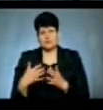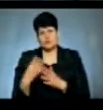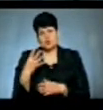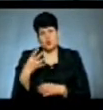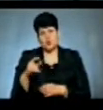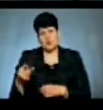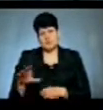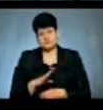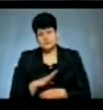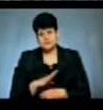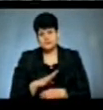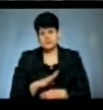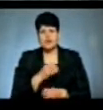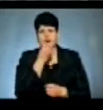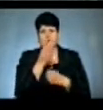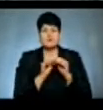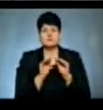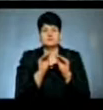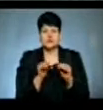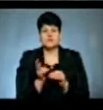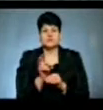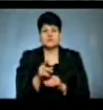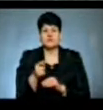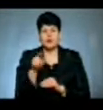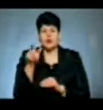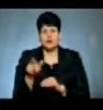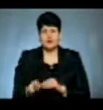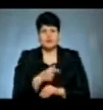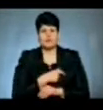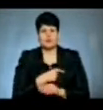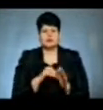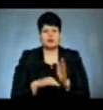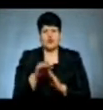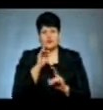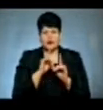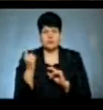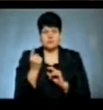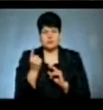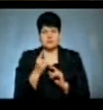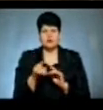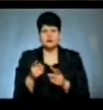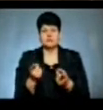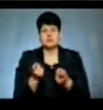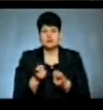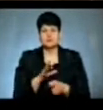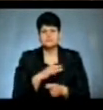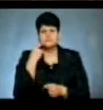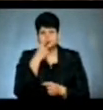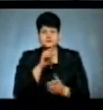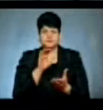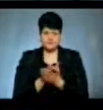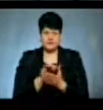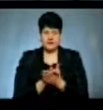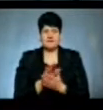людей. Покласти квіти до барельєфу прийшов тернополянин, депутат Верховної Ради першого скликання, який був особисто знайомий